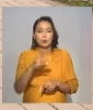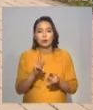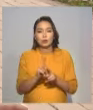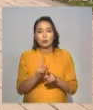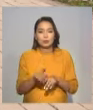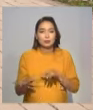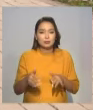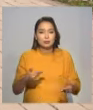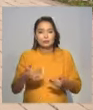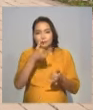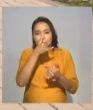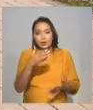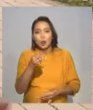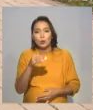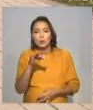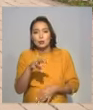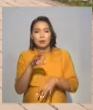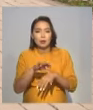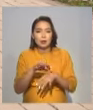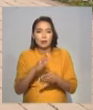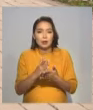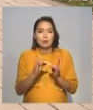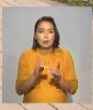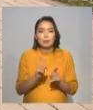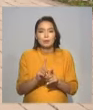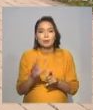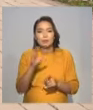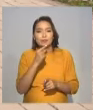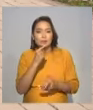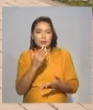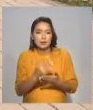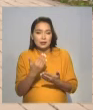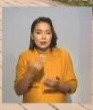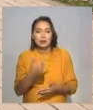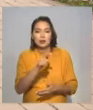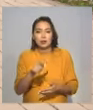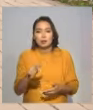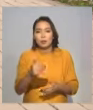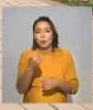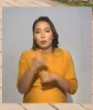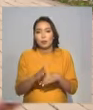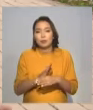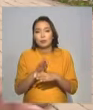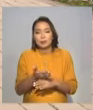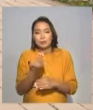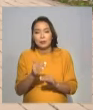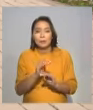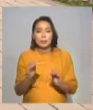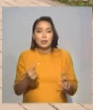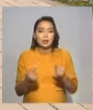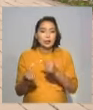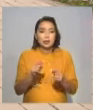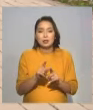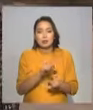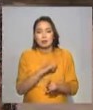аурулары және аутизмға шалдыққан бала бар. Жас ата-аналарға өте қиын. Осындай азаматтар коворкинг орталығына келіп, балалармен бірге әртүрлі жағынан